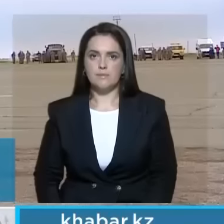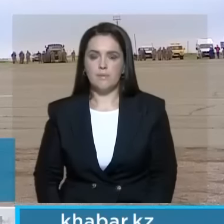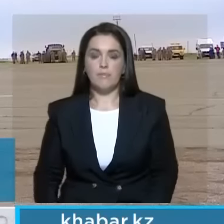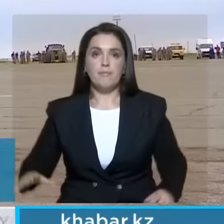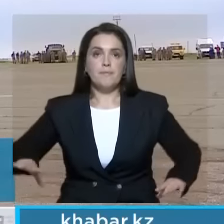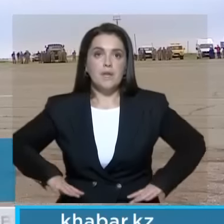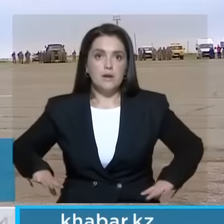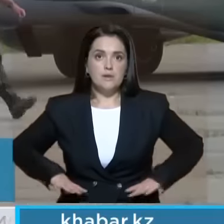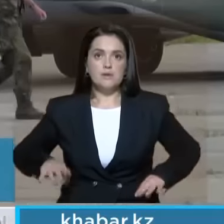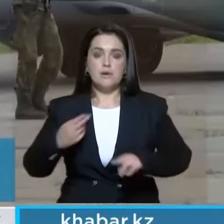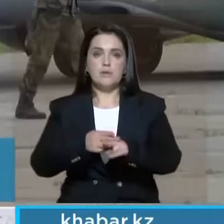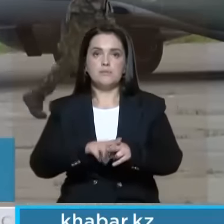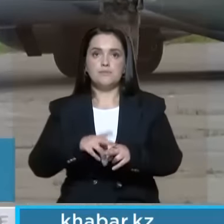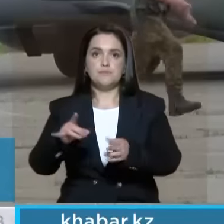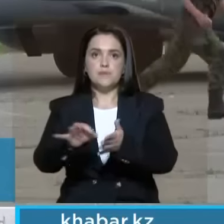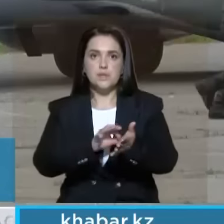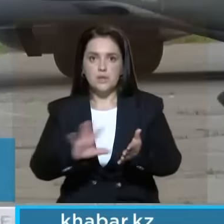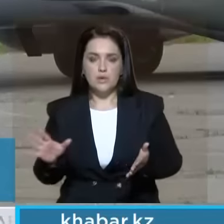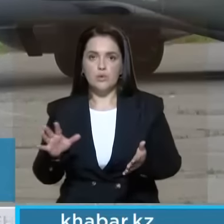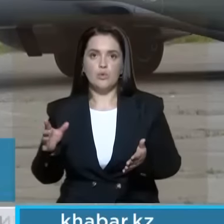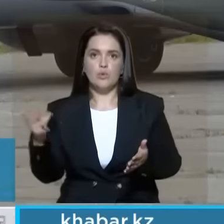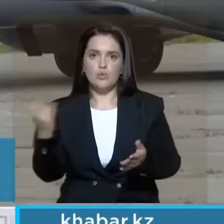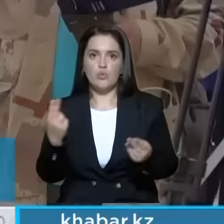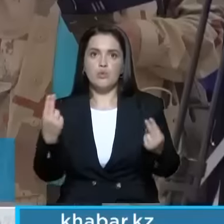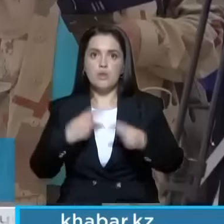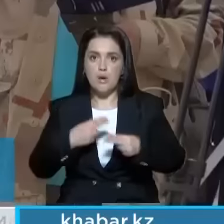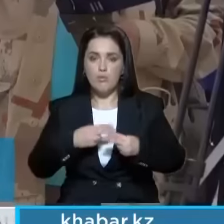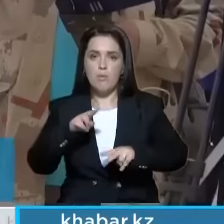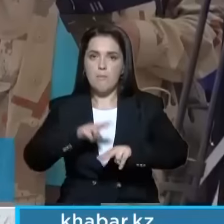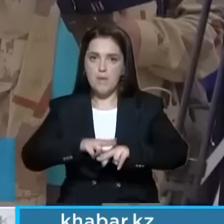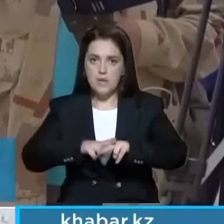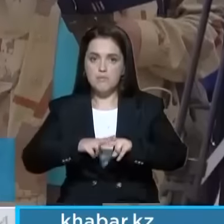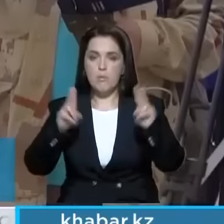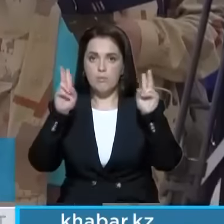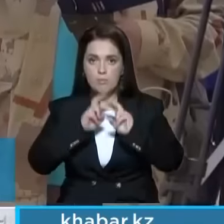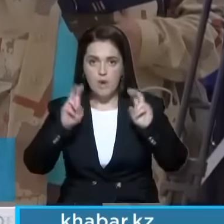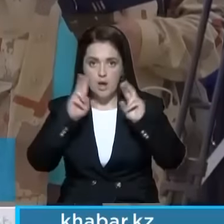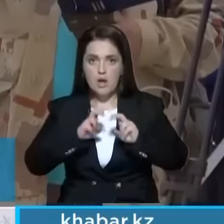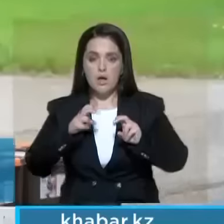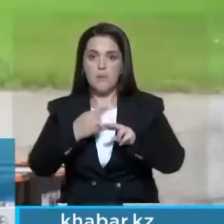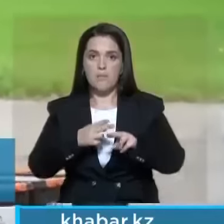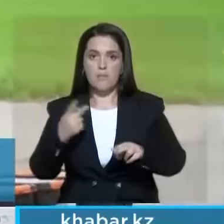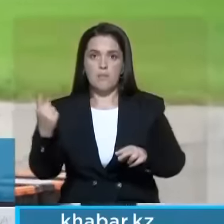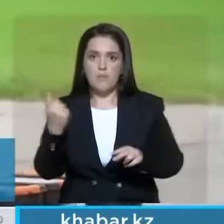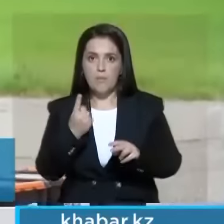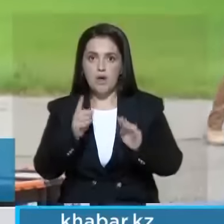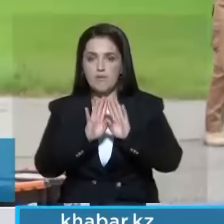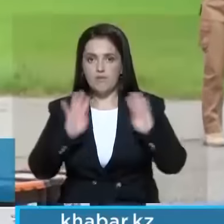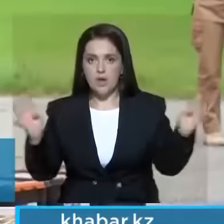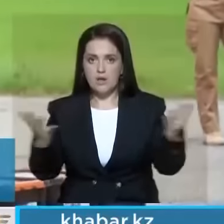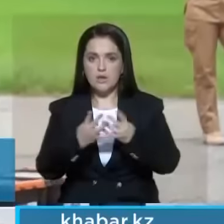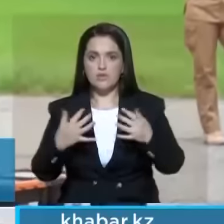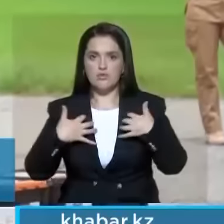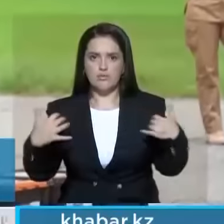Лошадей вынесли не сразу. Иностранным гостям нужно было пройти таможенный и паспортный контроль. И прежде чем с трапа спустили первый вольер с животным,